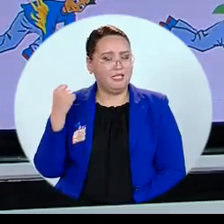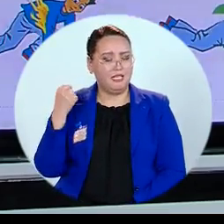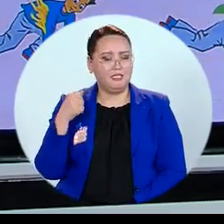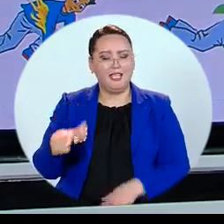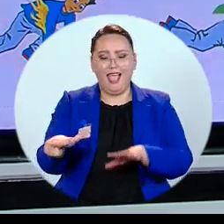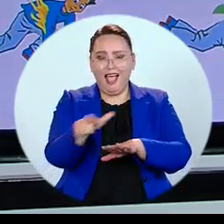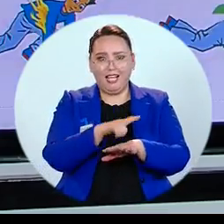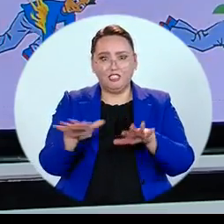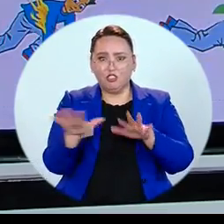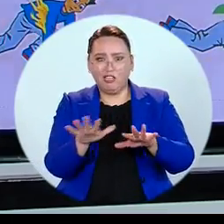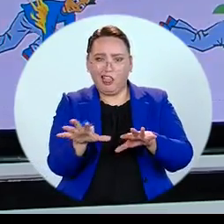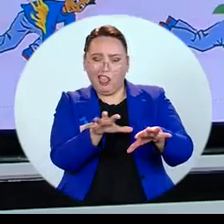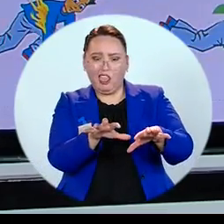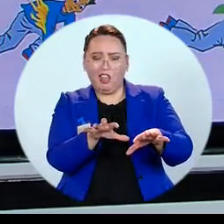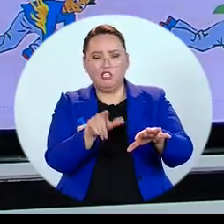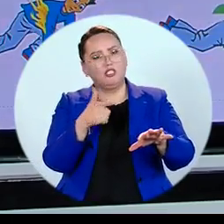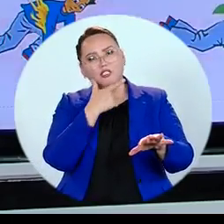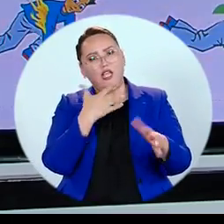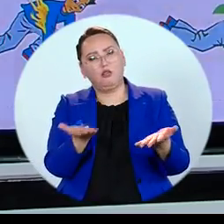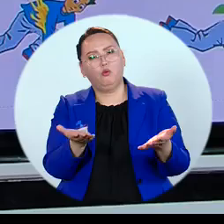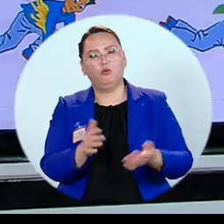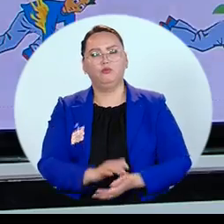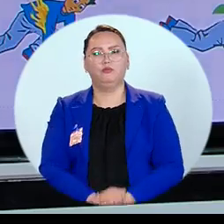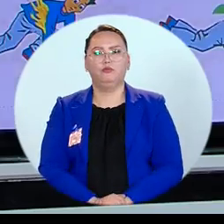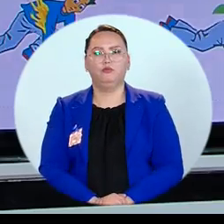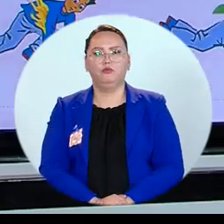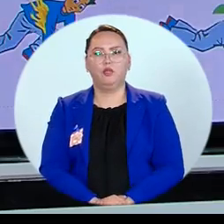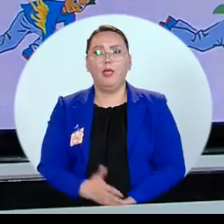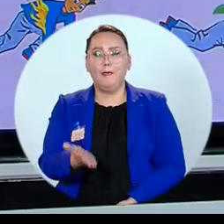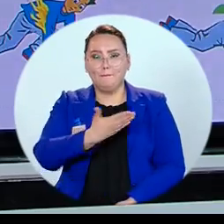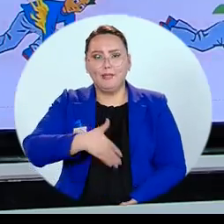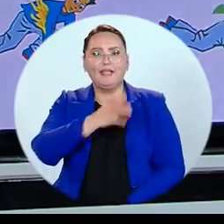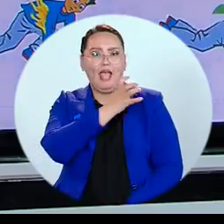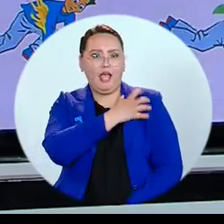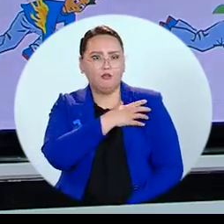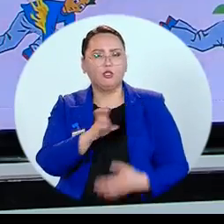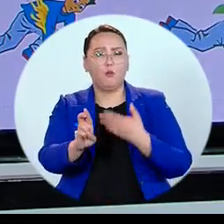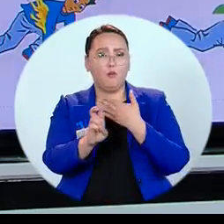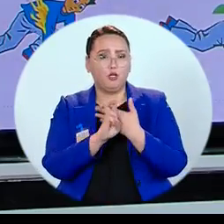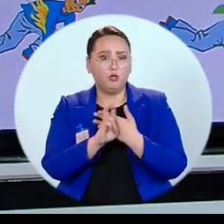སུབ སྐས སེུན པར ལམ ཁས ཁས སུག སུལ སྡེེན